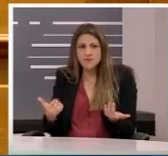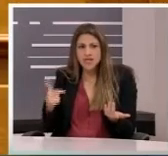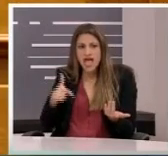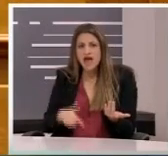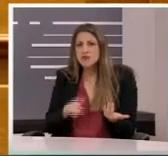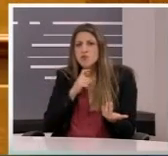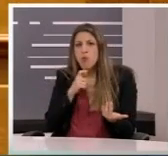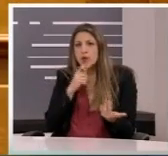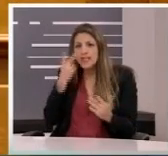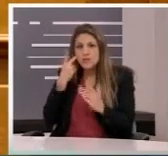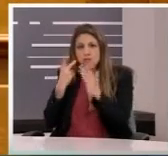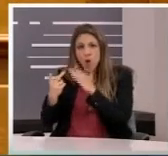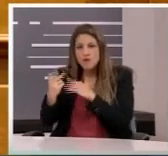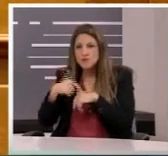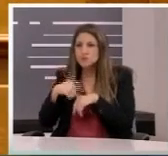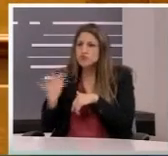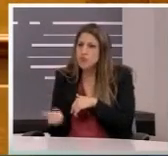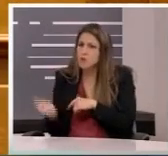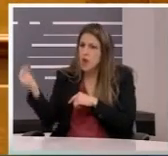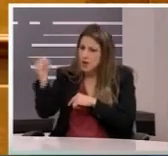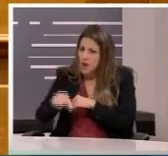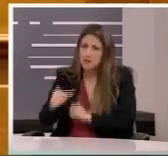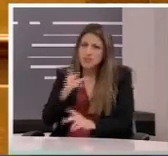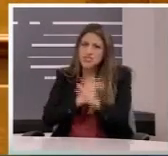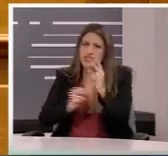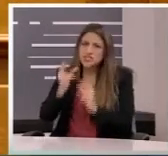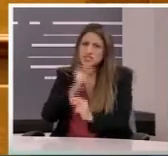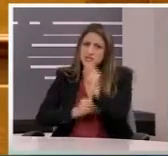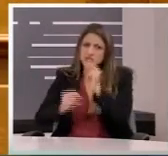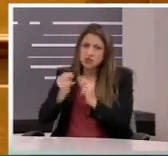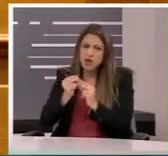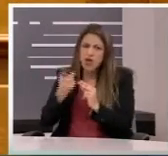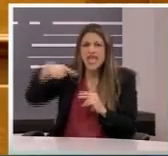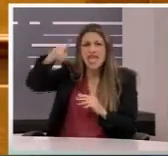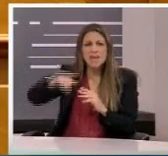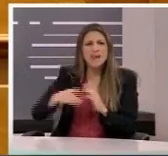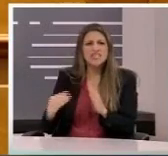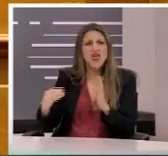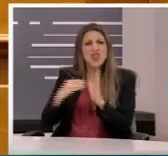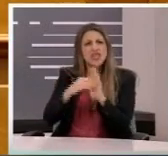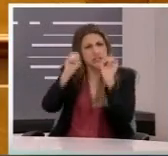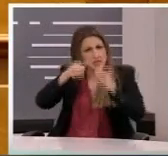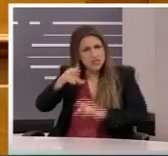αυτή την πολιτική εκτίμηση, μπορούμε να έρθουμε εδώ και να συζητήσουμε στο πλαίσιο